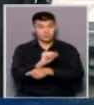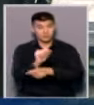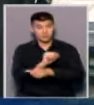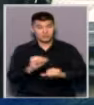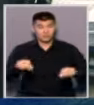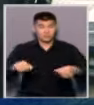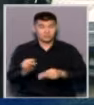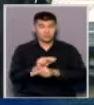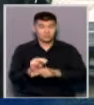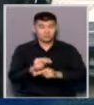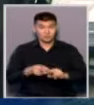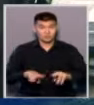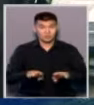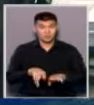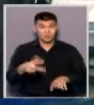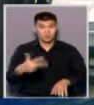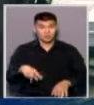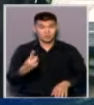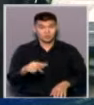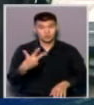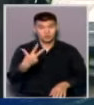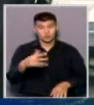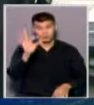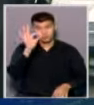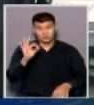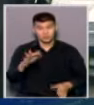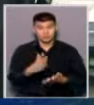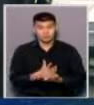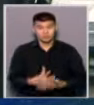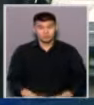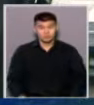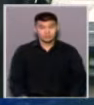мотоциклді жөндеуде 31,3% тіркеліп отыр.